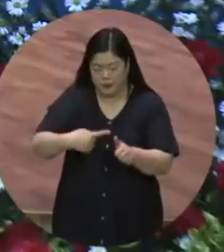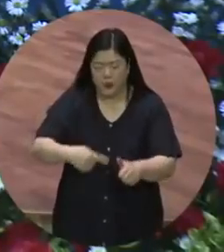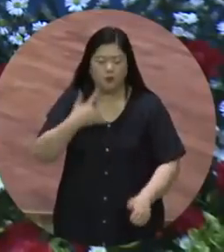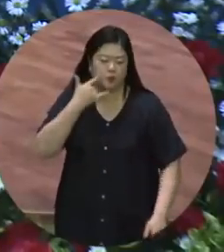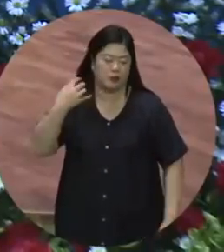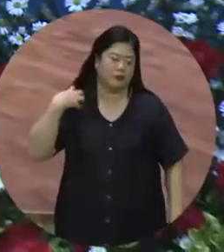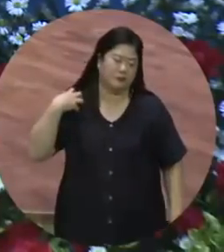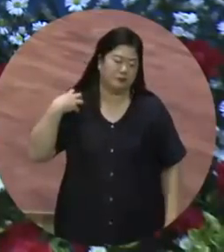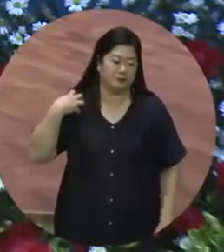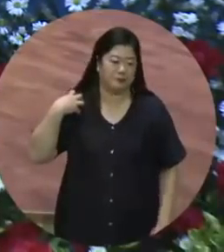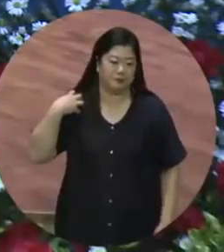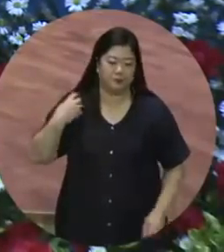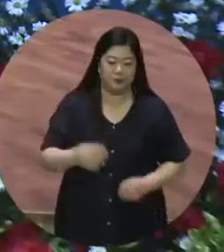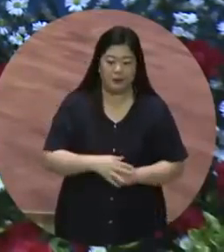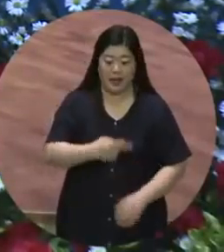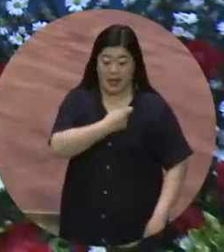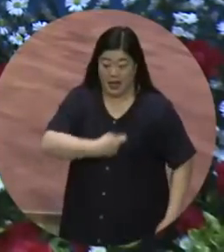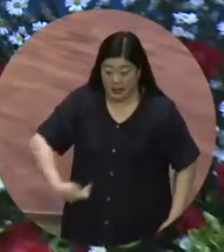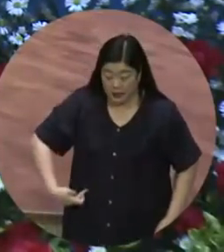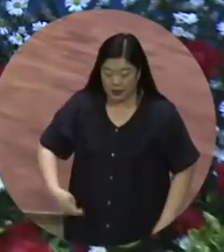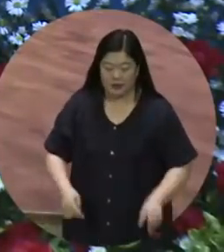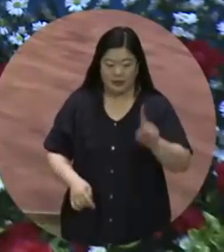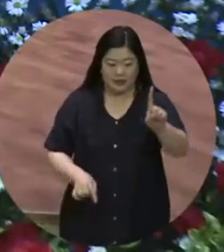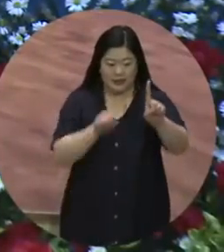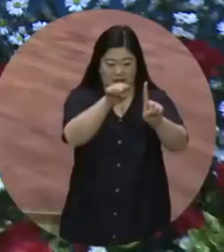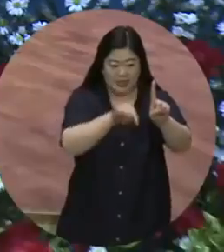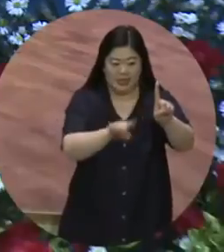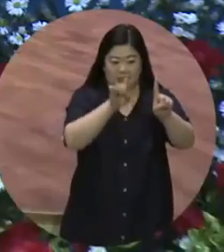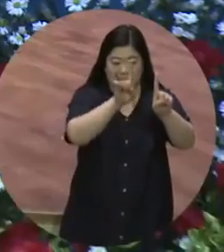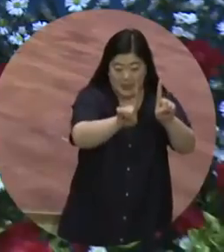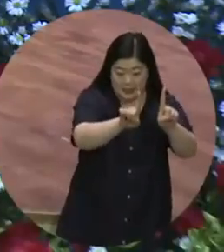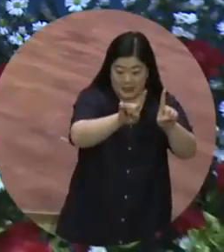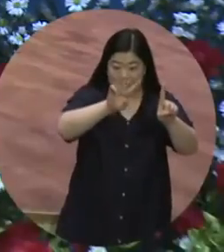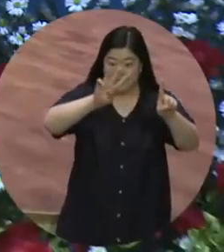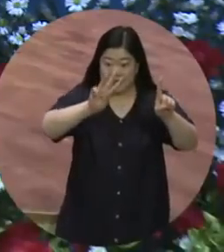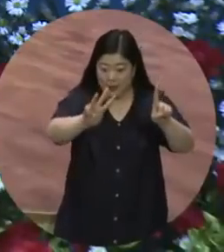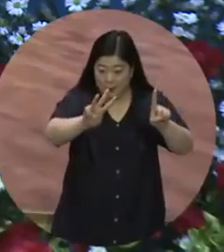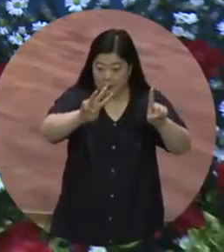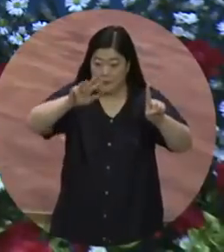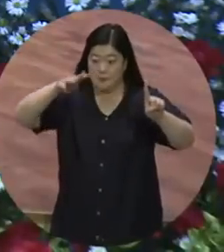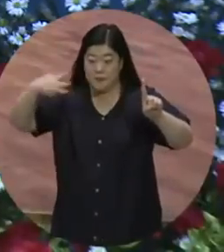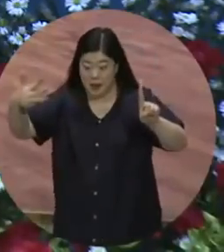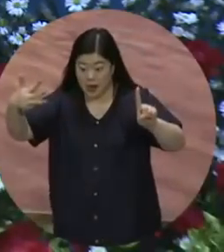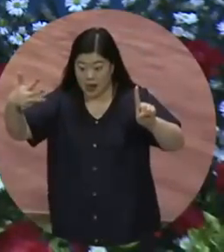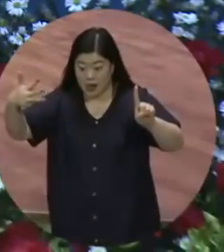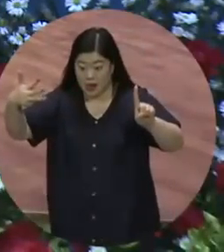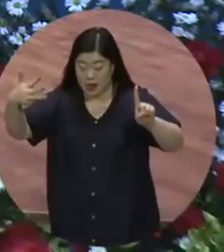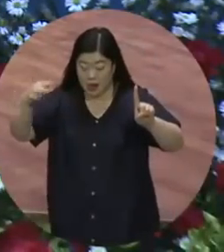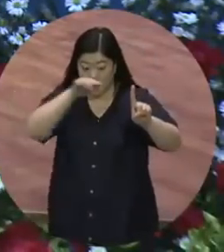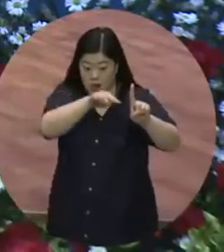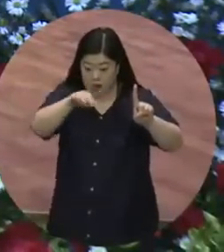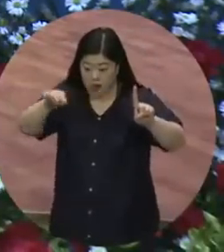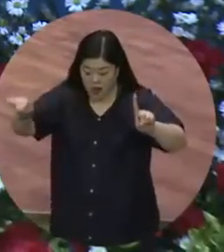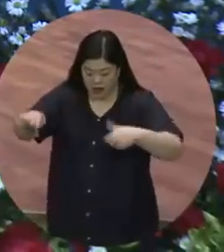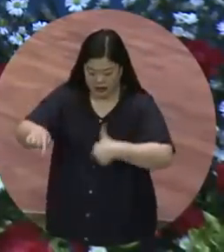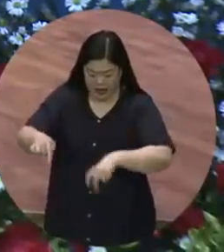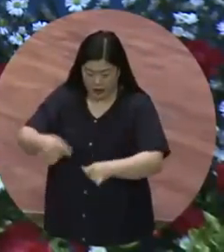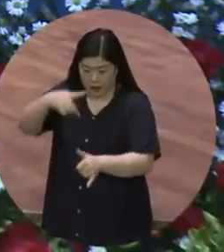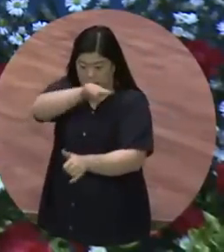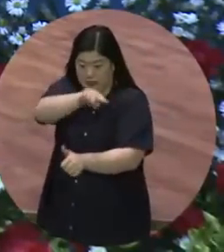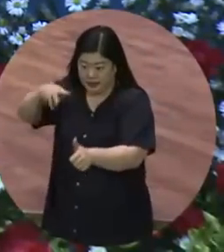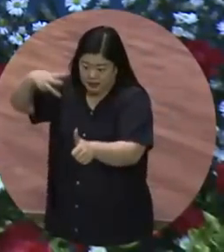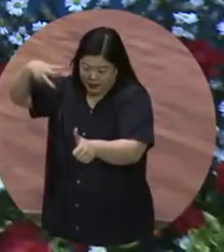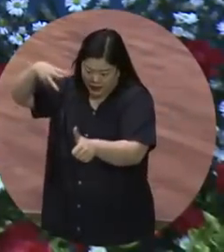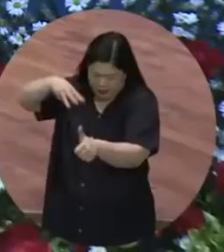한마디로 사도행전 1장 1절 3절 8절 이 언약 전달 이것이 확실하게 자녀를 대해야 돼. 답이 나뿌리